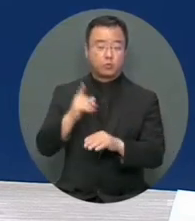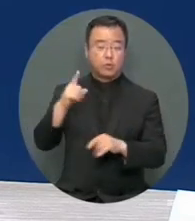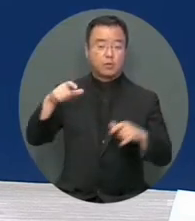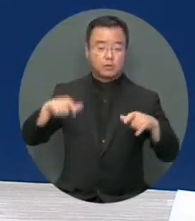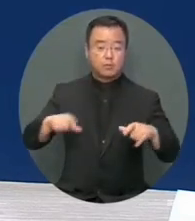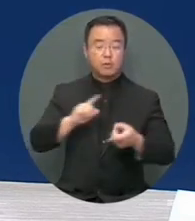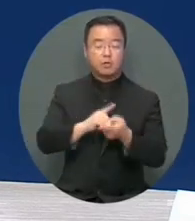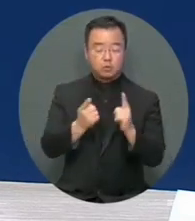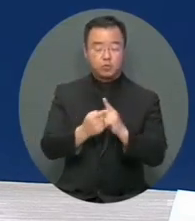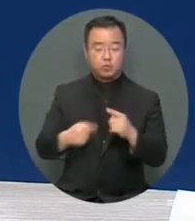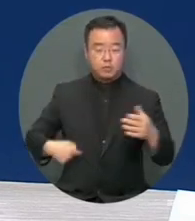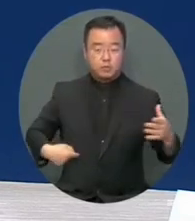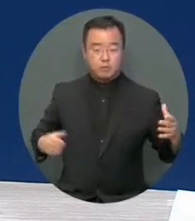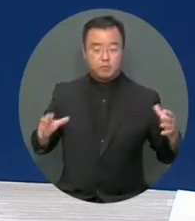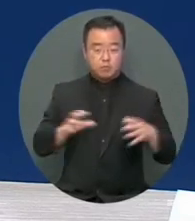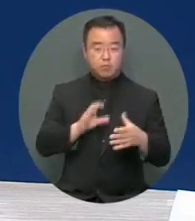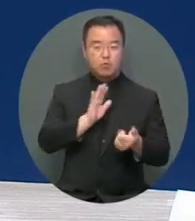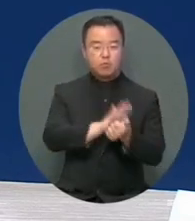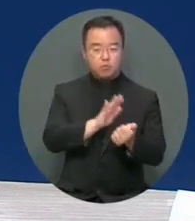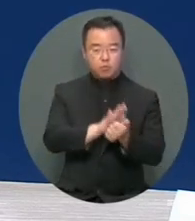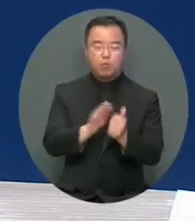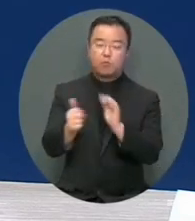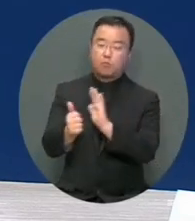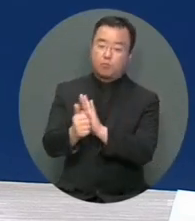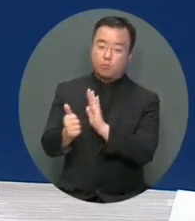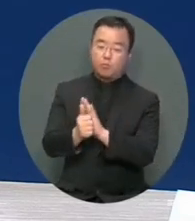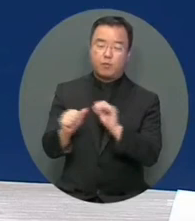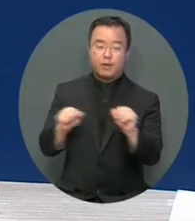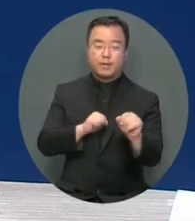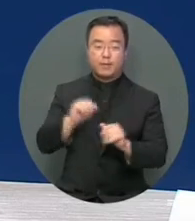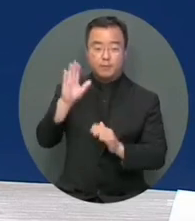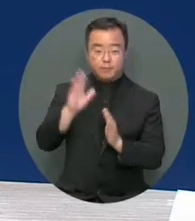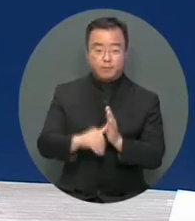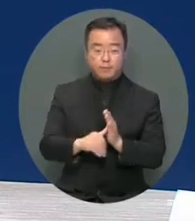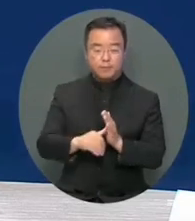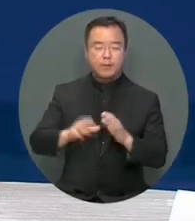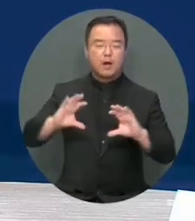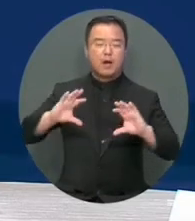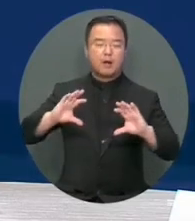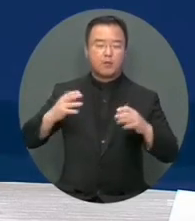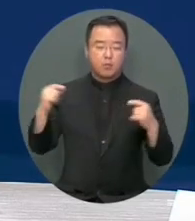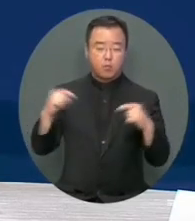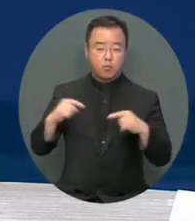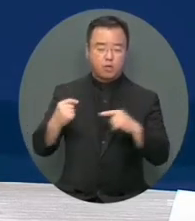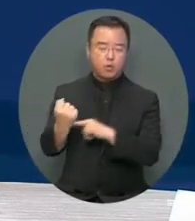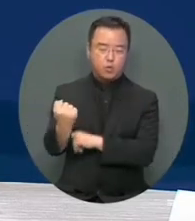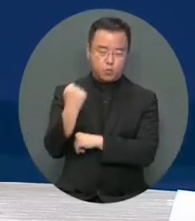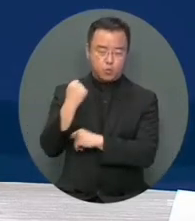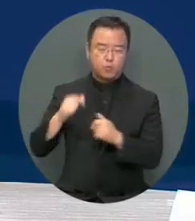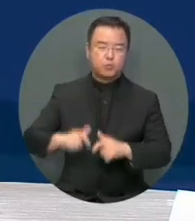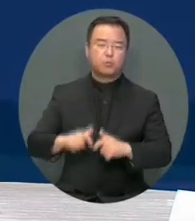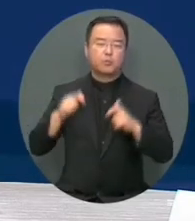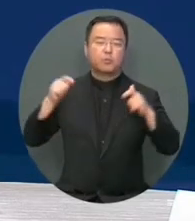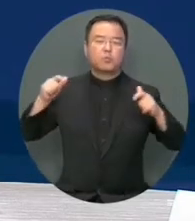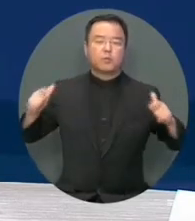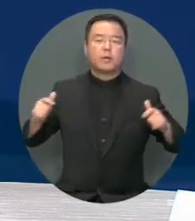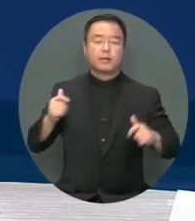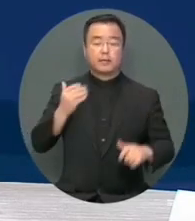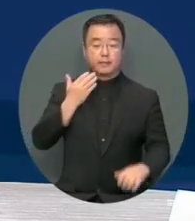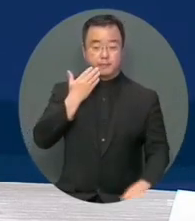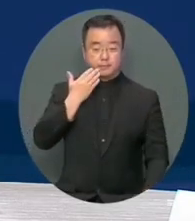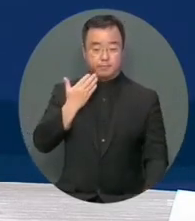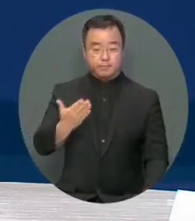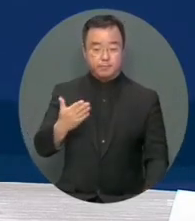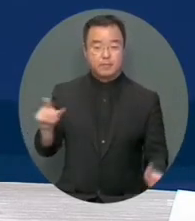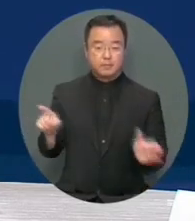협력하고 보완이 돼서 운영될 때 그 나라의 외교력이 극대화될 수 있다는 믿음을 가지고